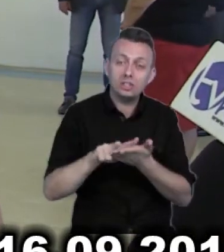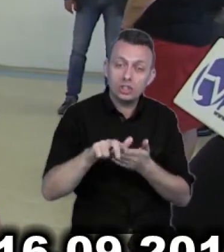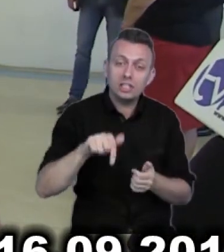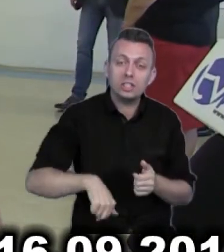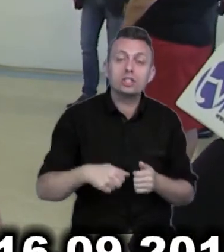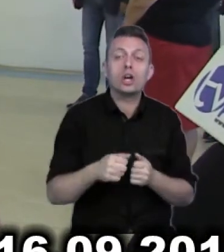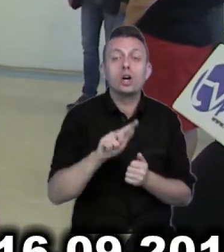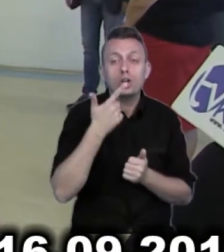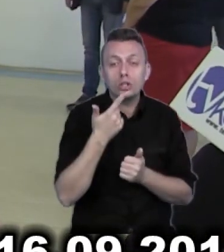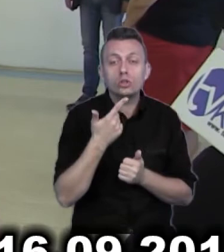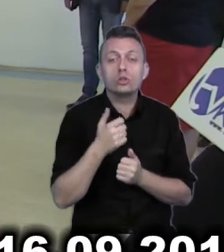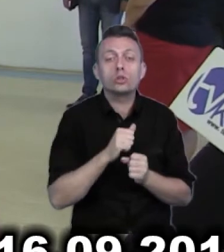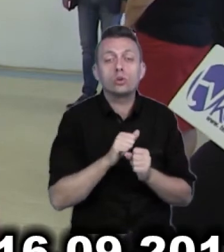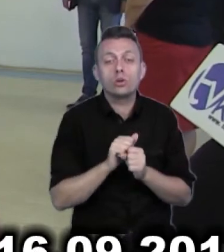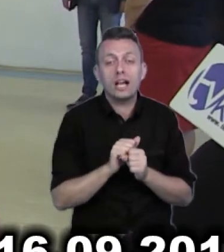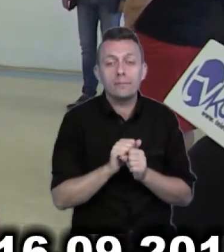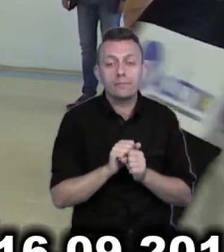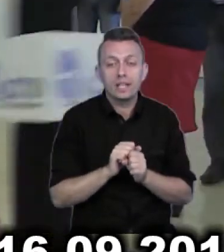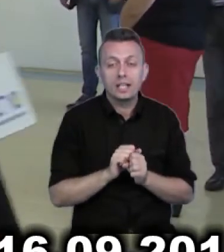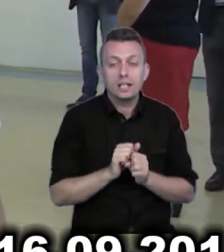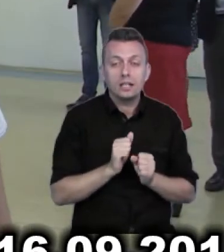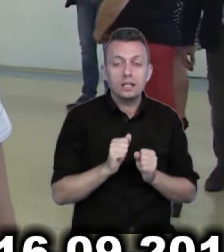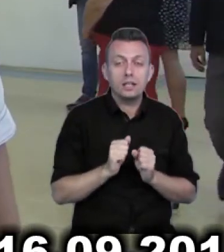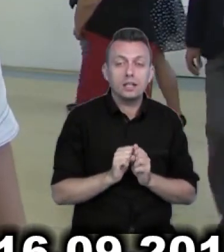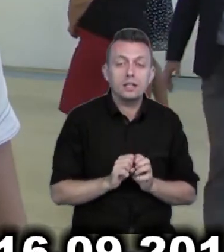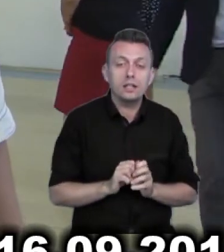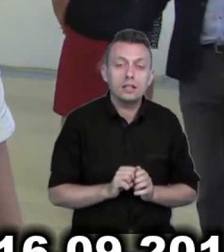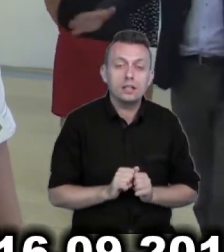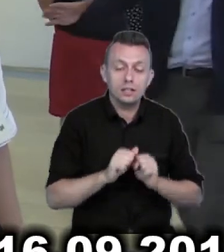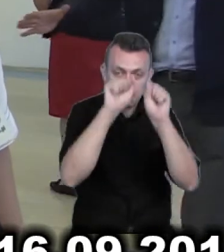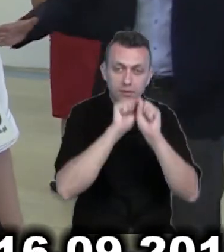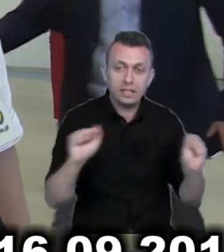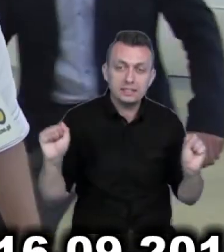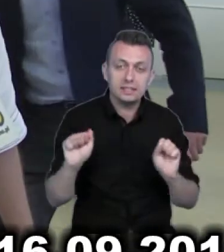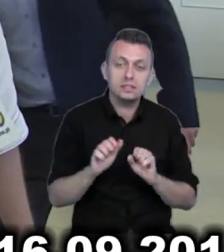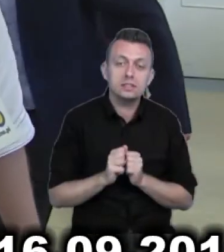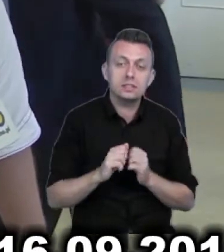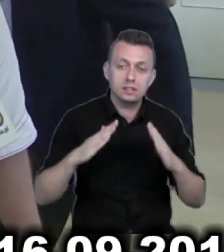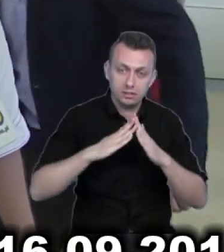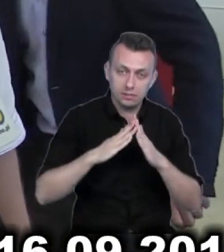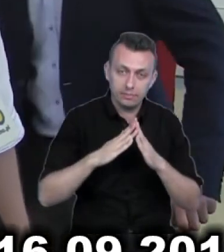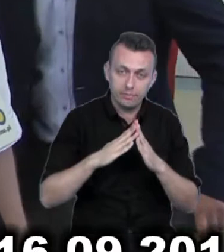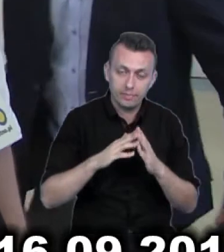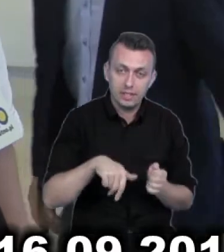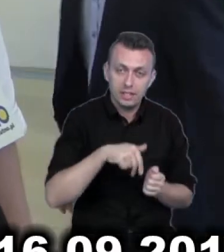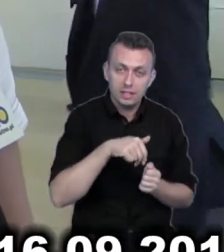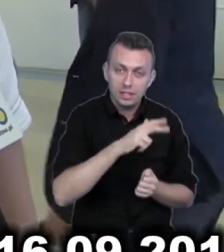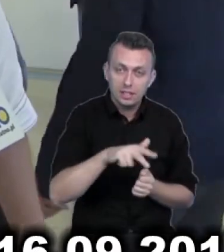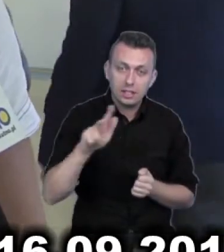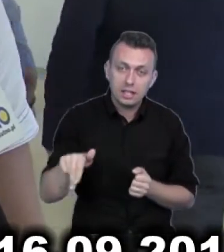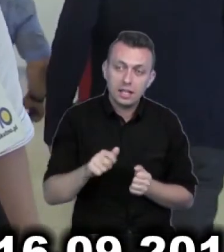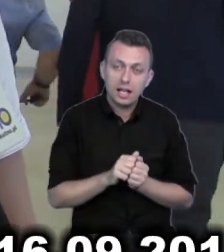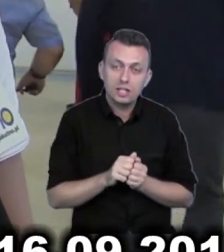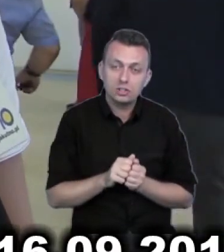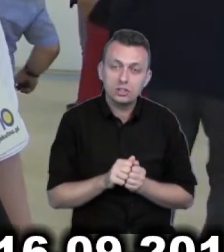otwarta. Oczywiście w każdej gminie zostaną takie siłownie otwarte. Tak, oczywiście projekt został tak skonstruowany, że każda gmina mniej